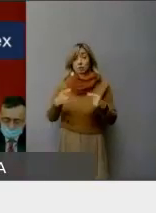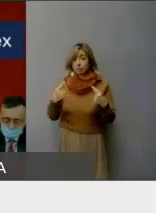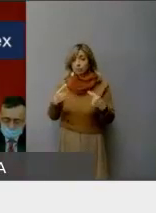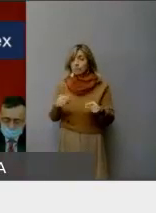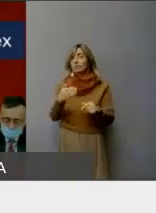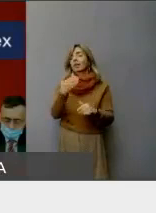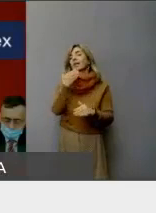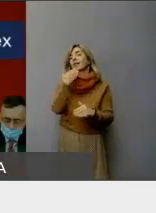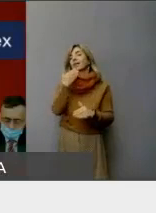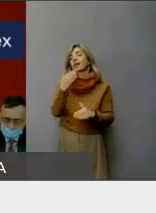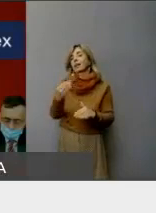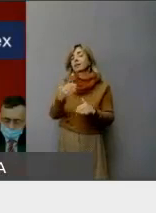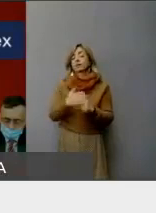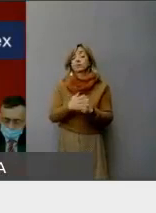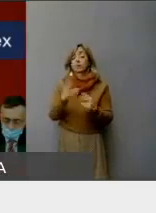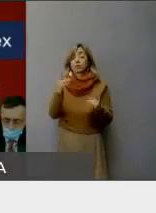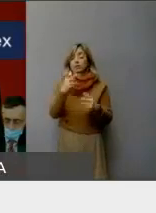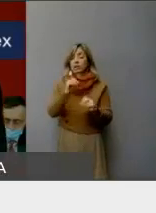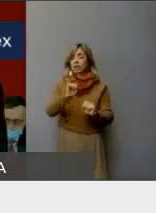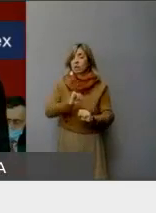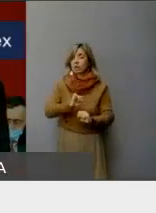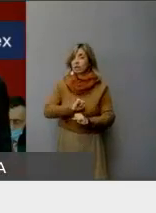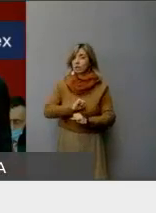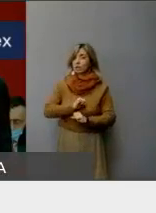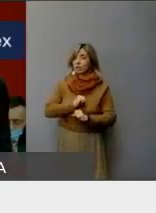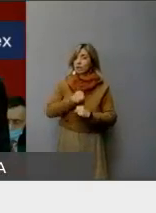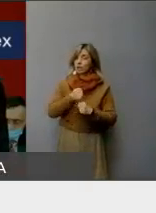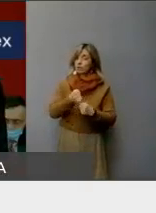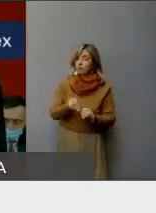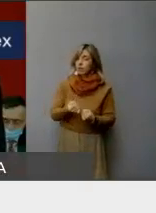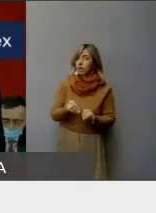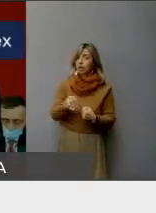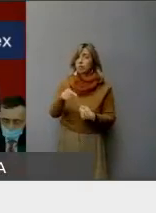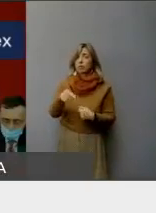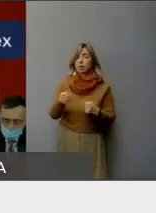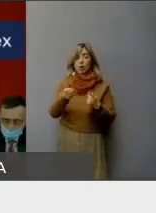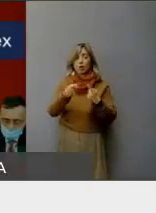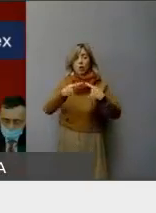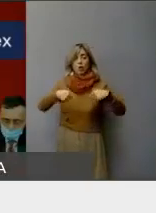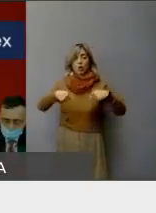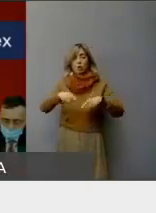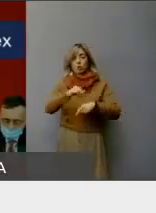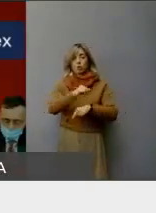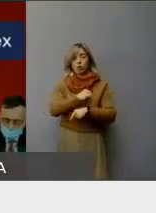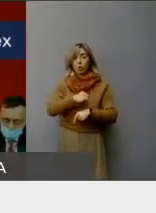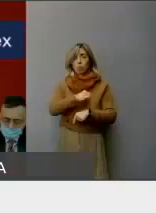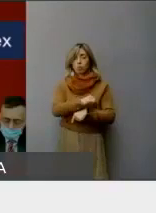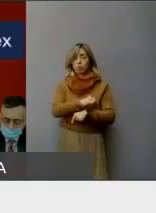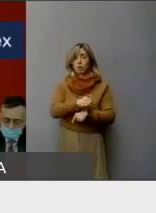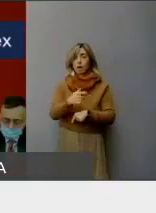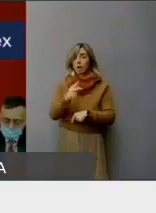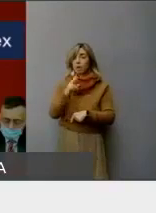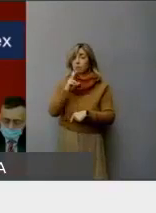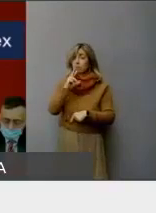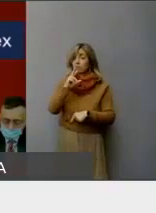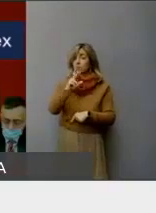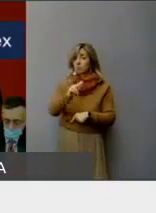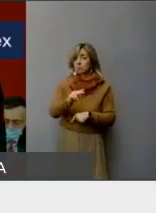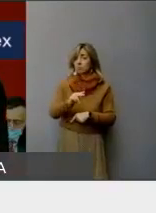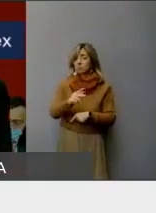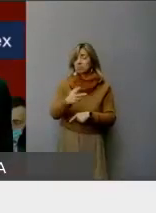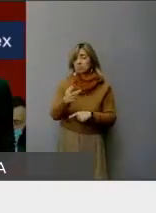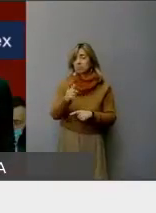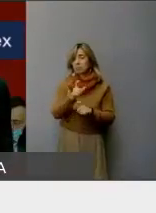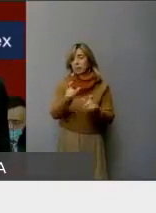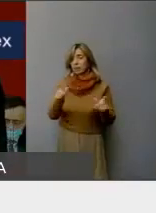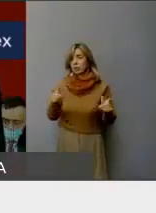mi dispiace molto vengono dette certe cose in consiglio comunale solo alcune pensare che questi argomenti